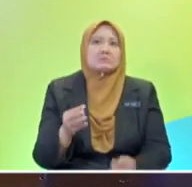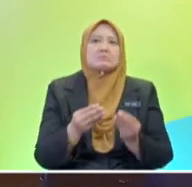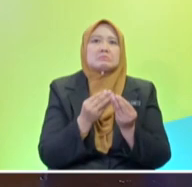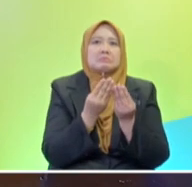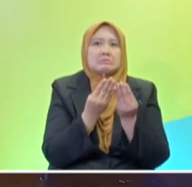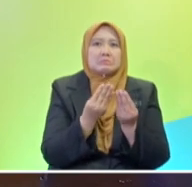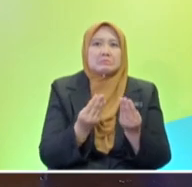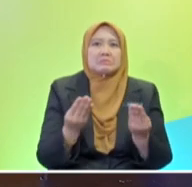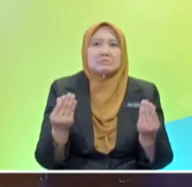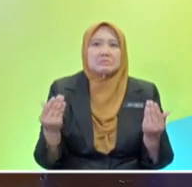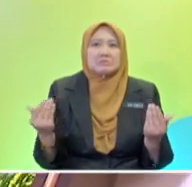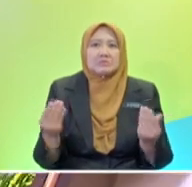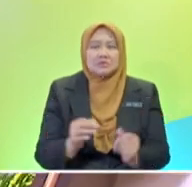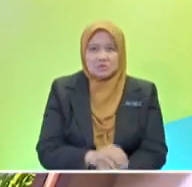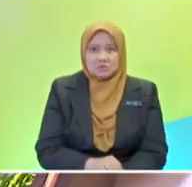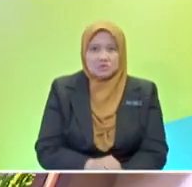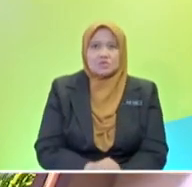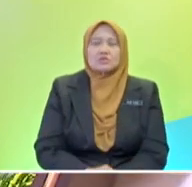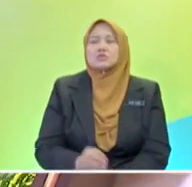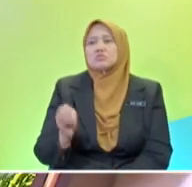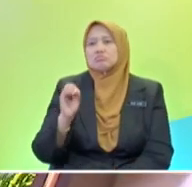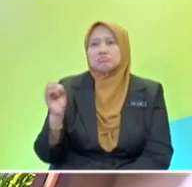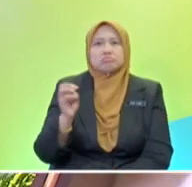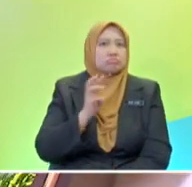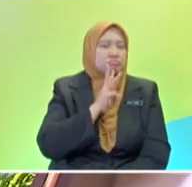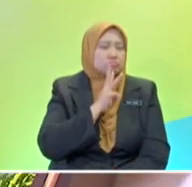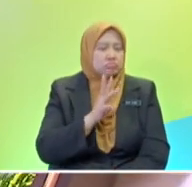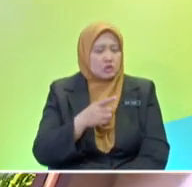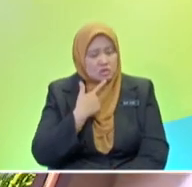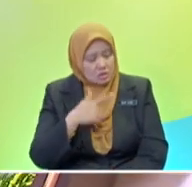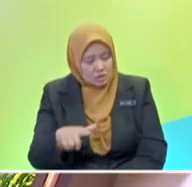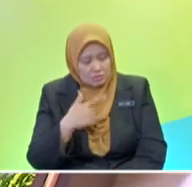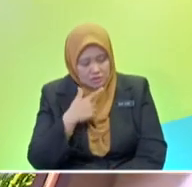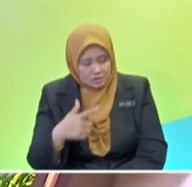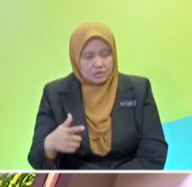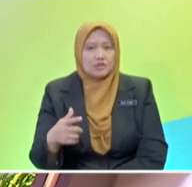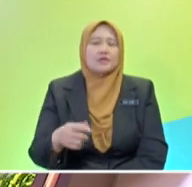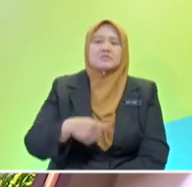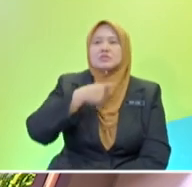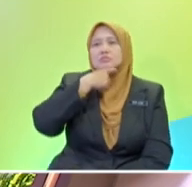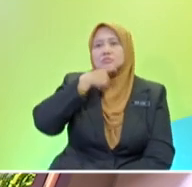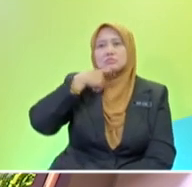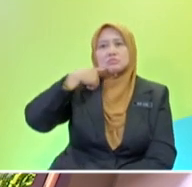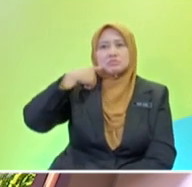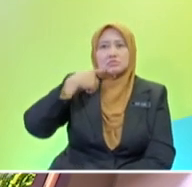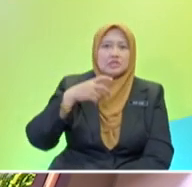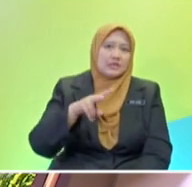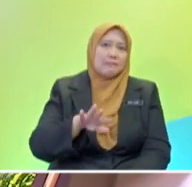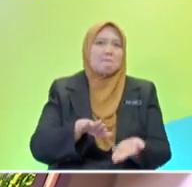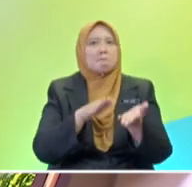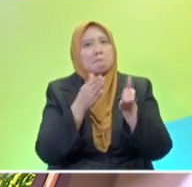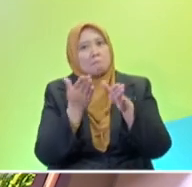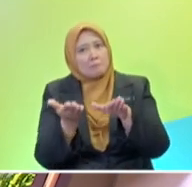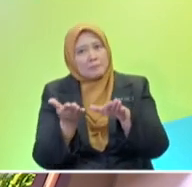kena kuat. Lepas tu dia tak ada air. Lama-lama dia pun mati, kering. Okey, kalau kita tengok lagi